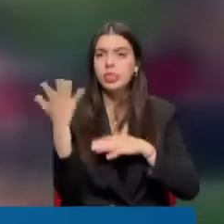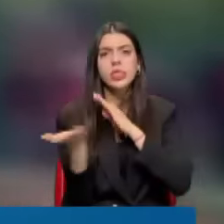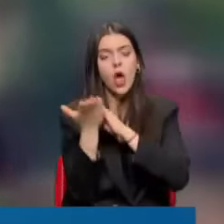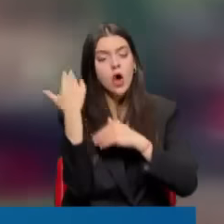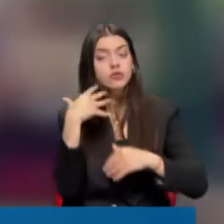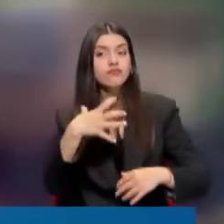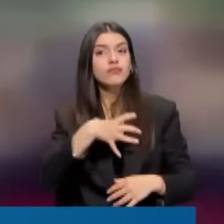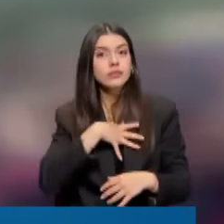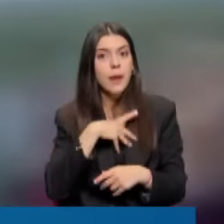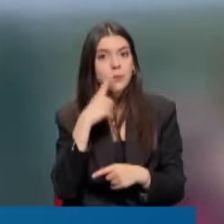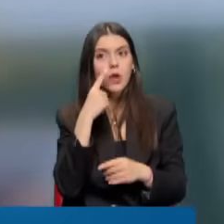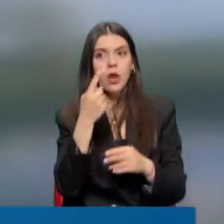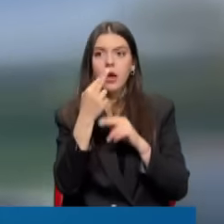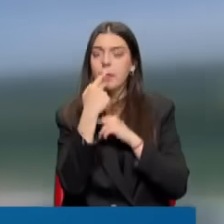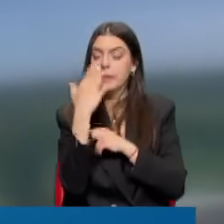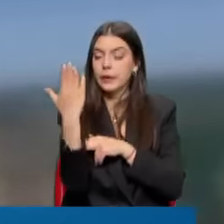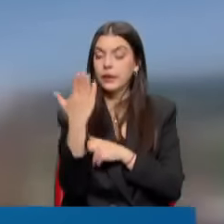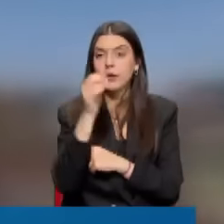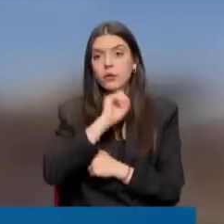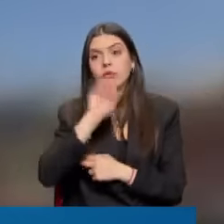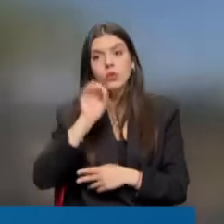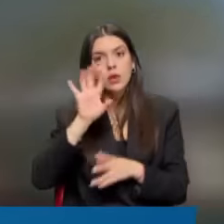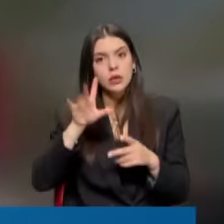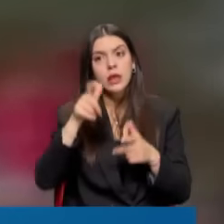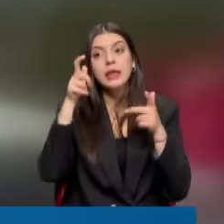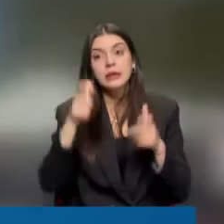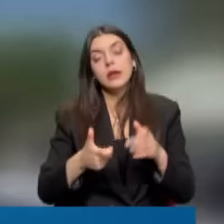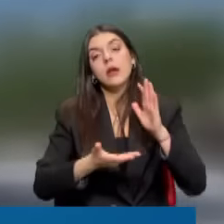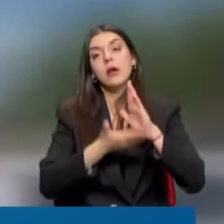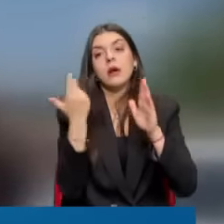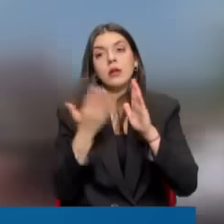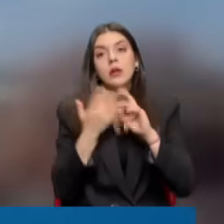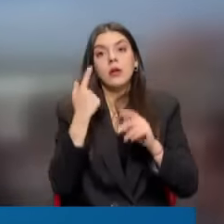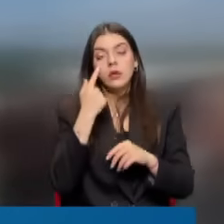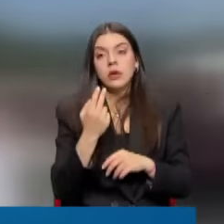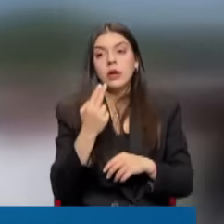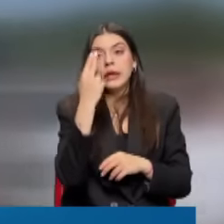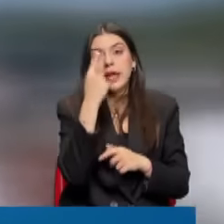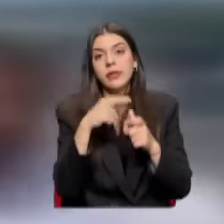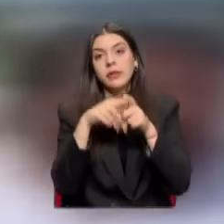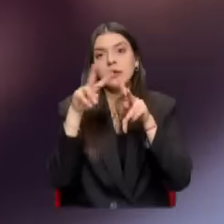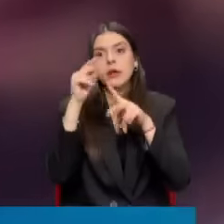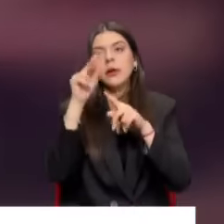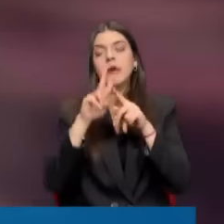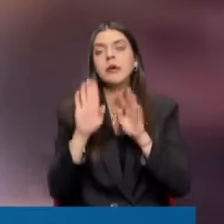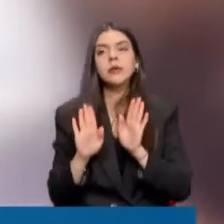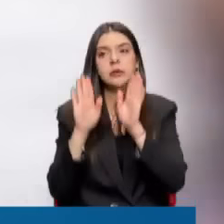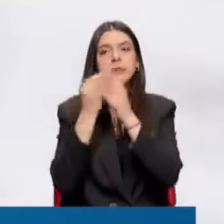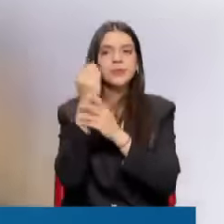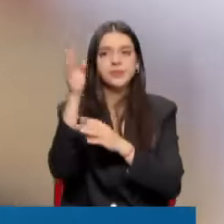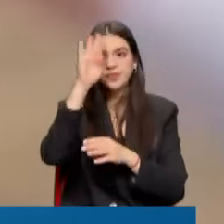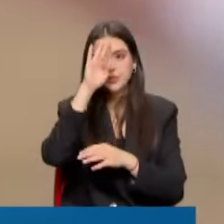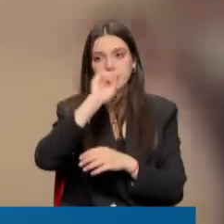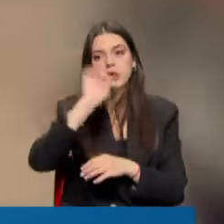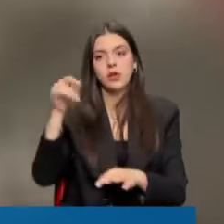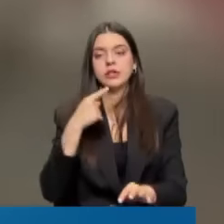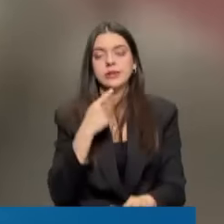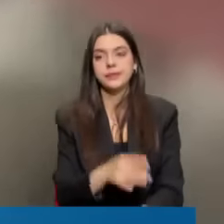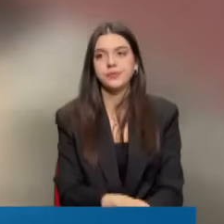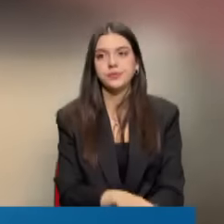sahiplerine tebl gönderilen 20 Tan azuna yerlerinden kaldırılarak yi Emine teslim edileceği söylendi Evet gördüğünüz